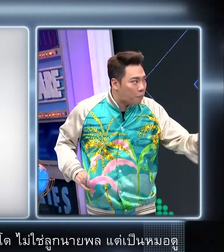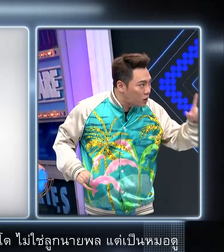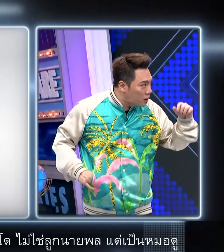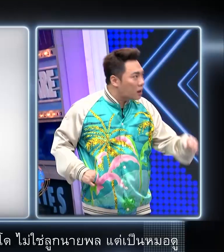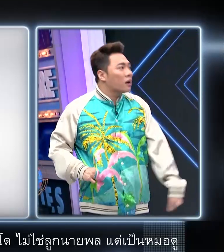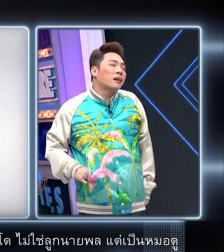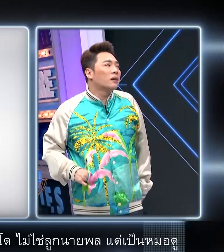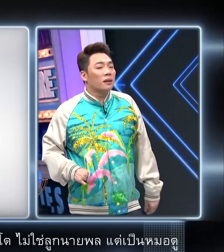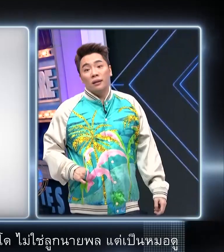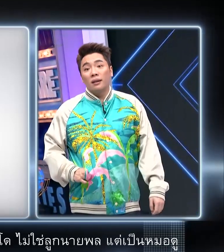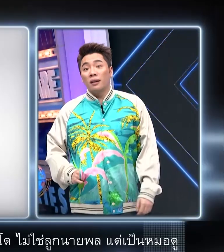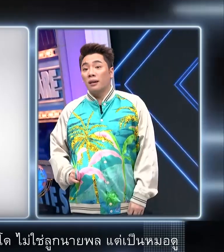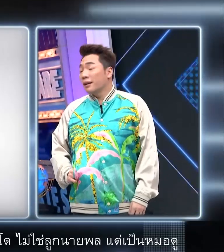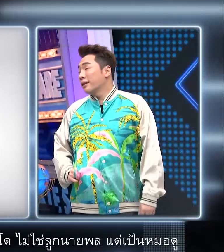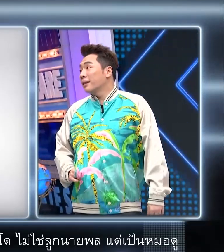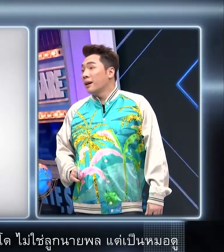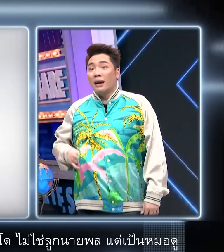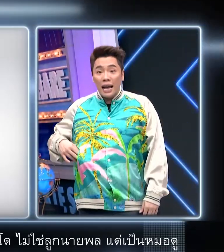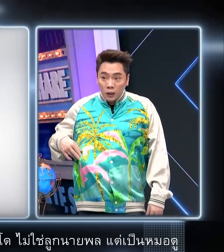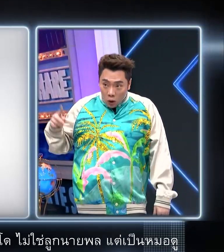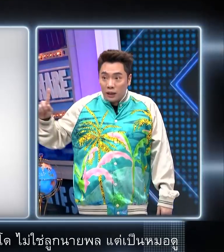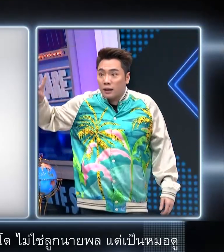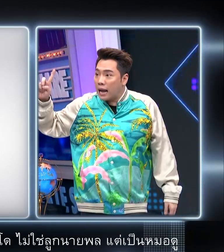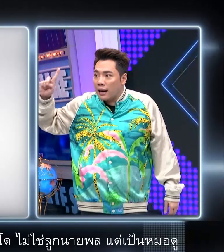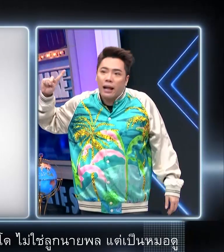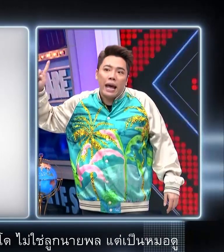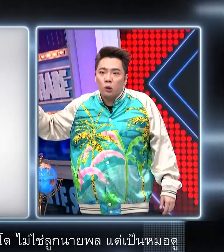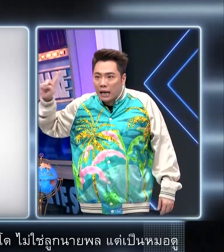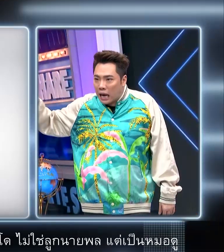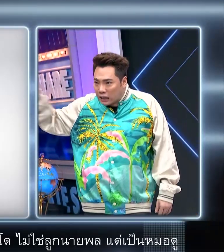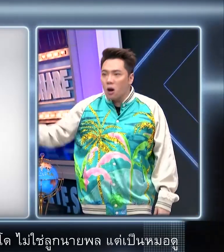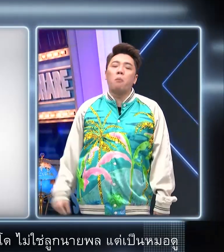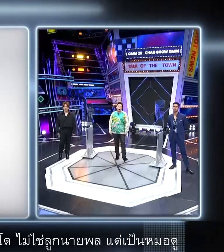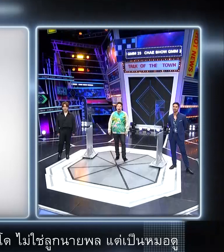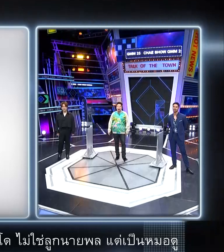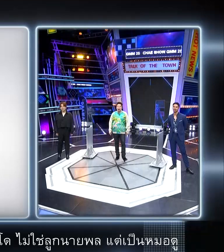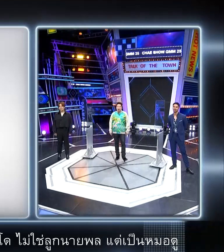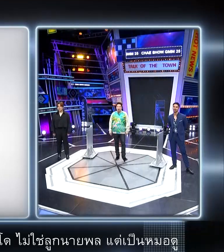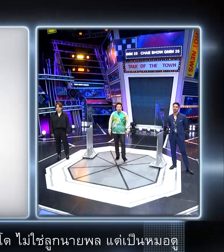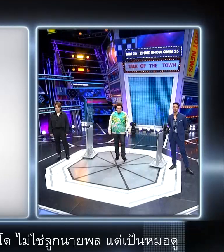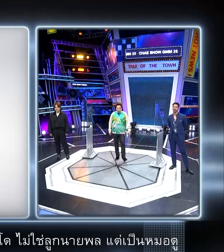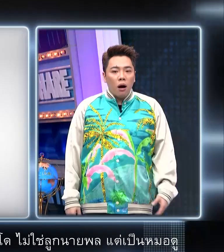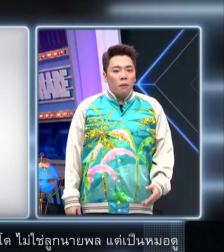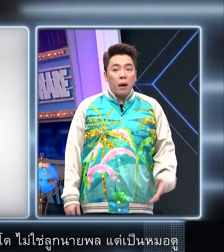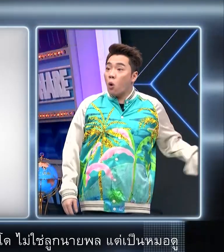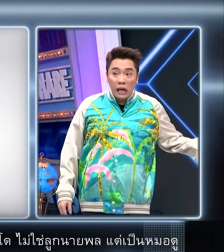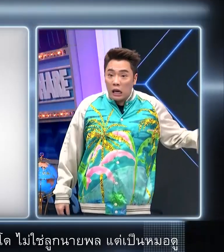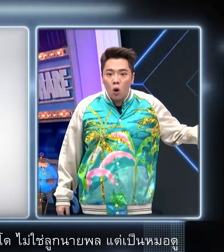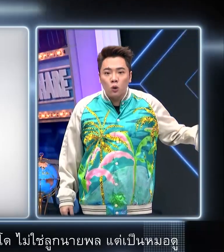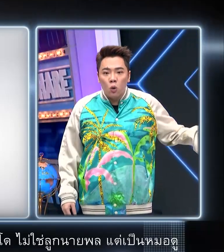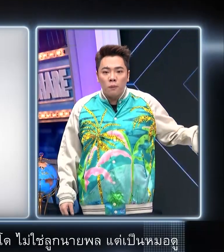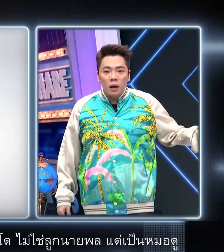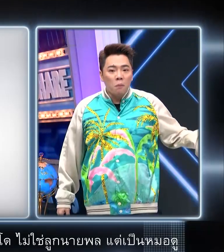อันดับหนึ่งนะ โ อ้เรียนจนนางเรียนเก่งจนได้เกียรตินิยมแล้วก็เป็นคน